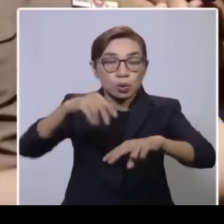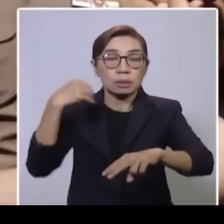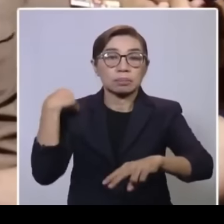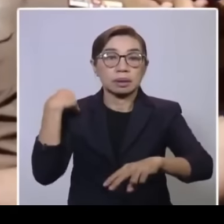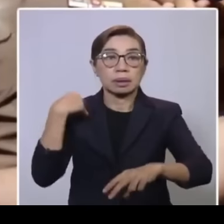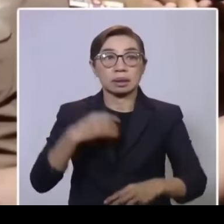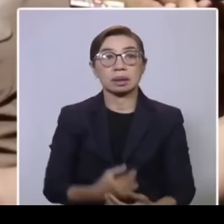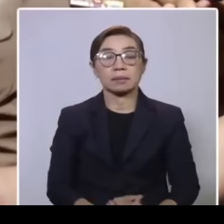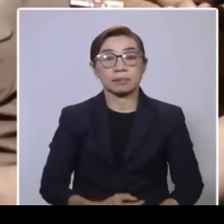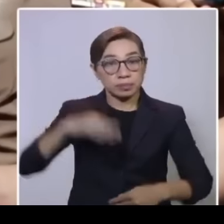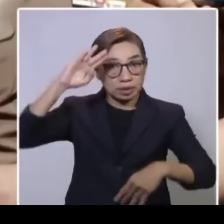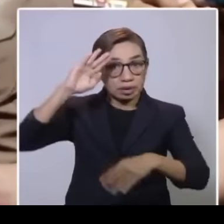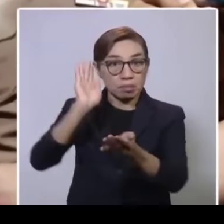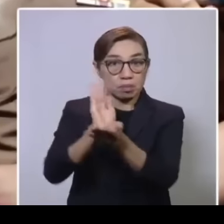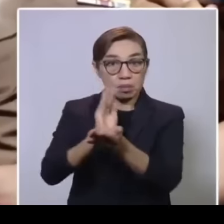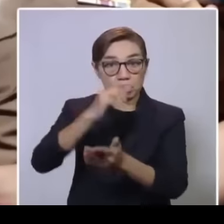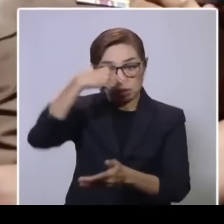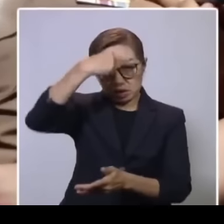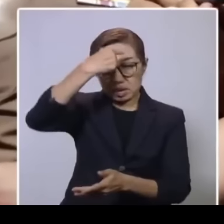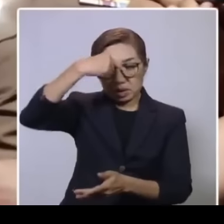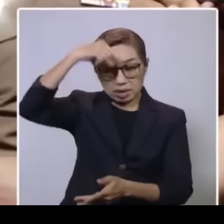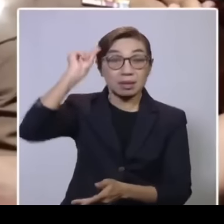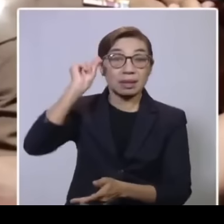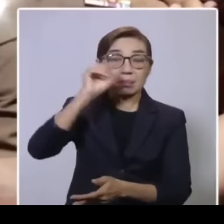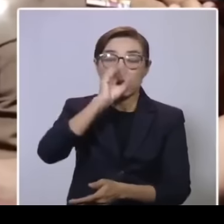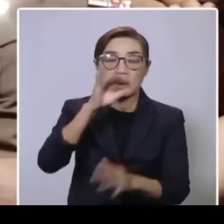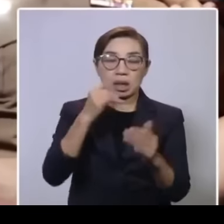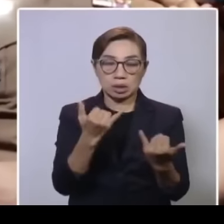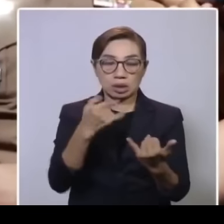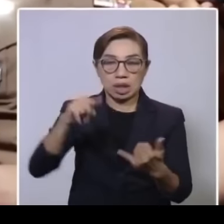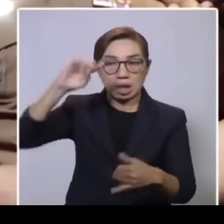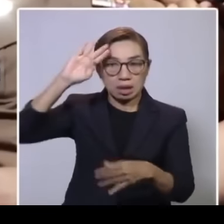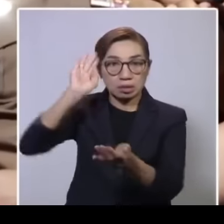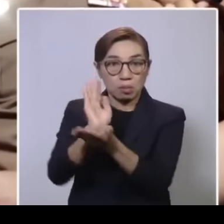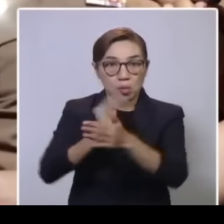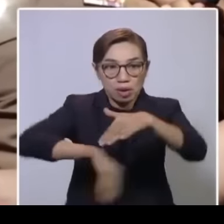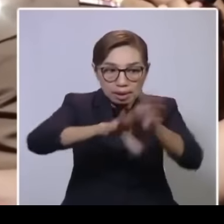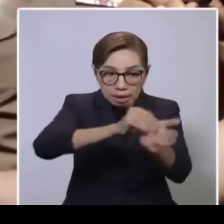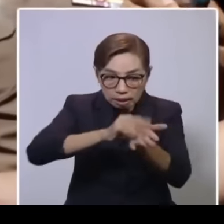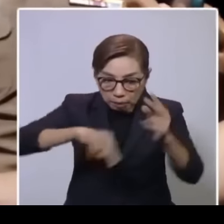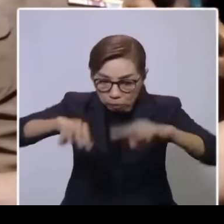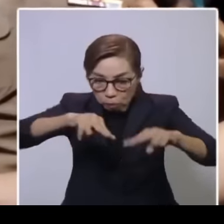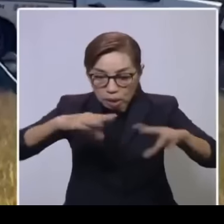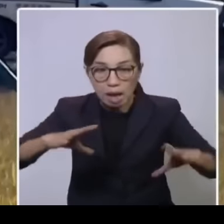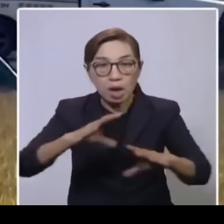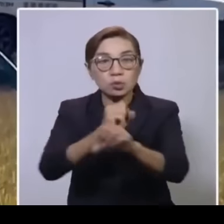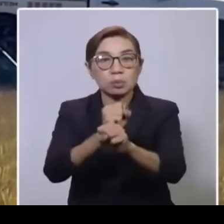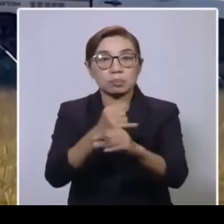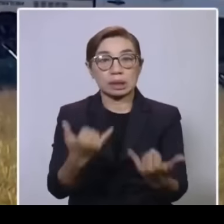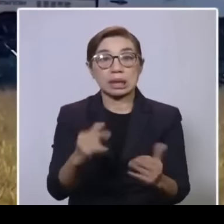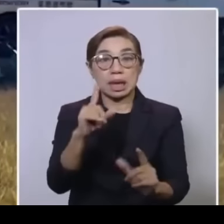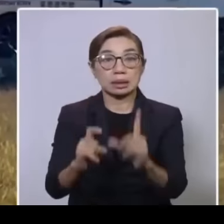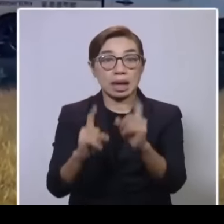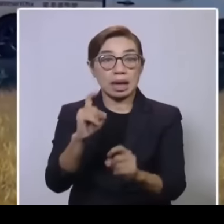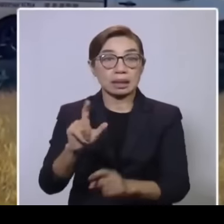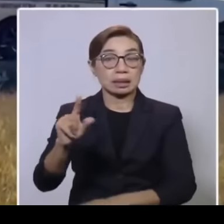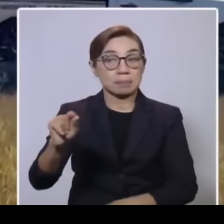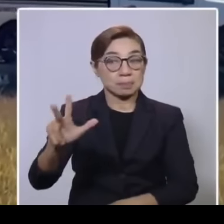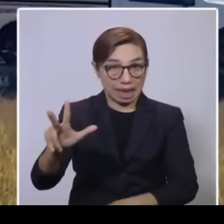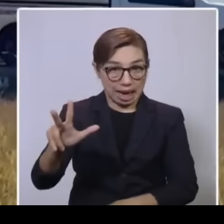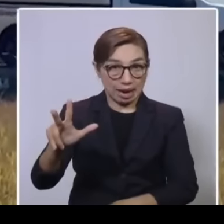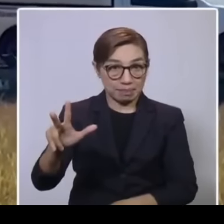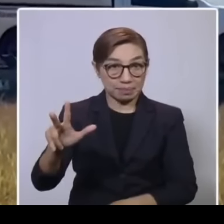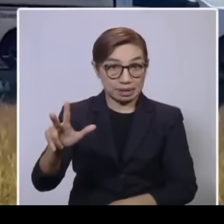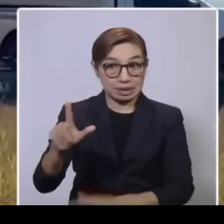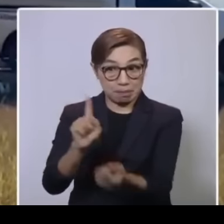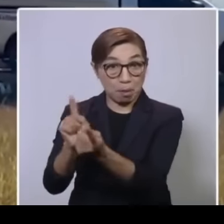ยพลตำรวจเอกต่อศักดิ์เปิดเผยว่าขณะนี้ทางพิสูจน์หลักฐานยืนยันมีผู้เสียชีวิตแล้ว23คนแต่ยังอยู่ระหว่